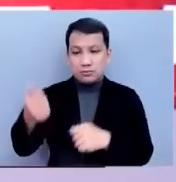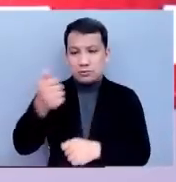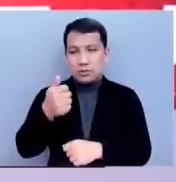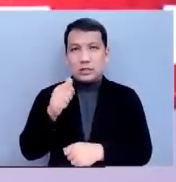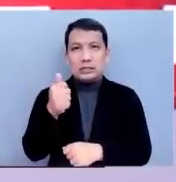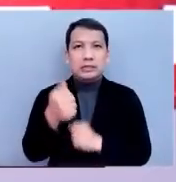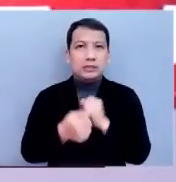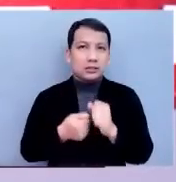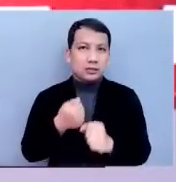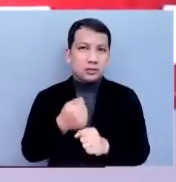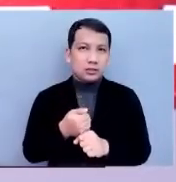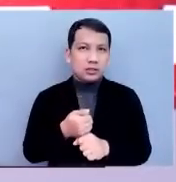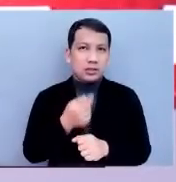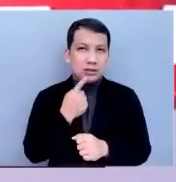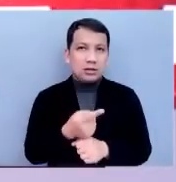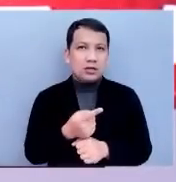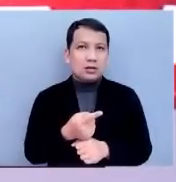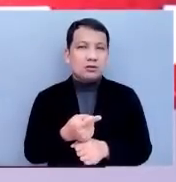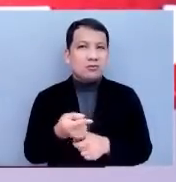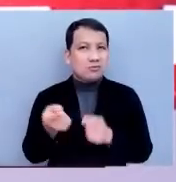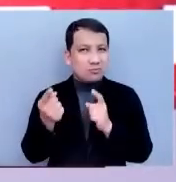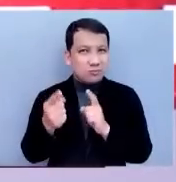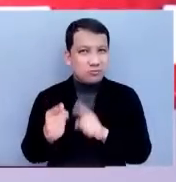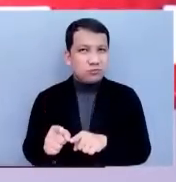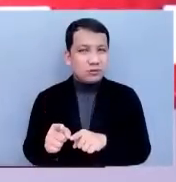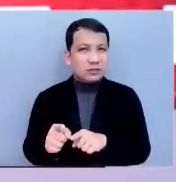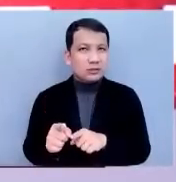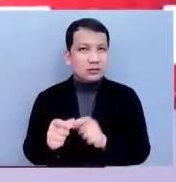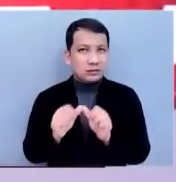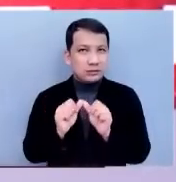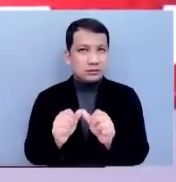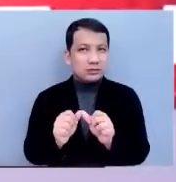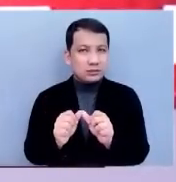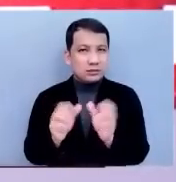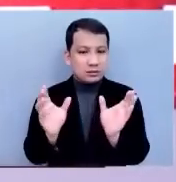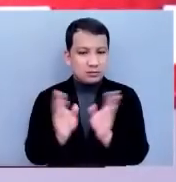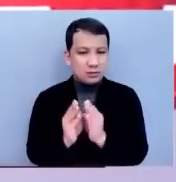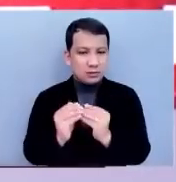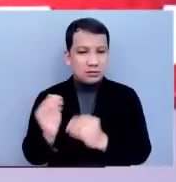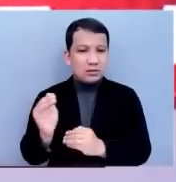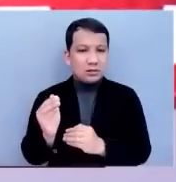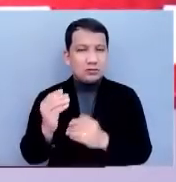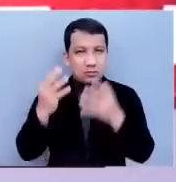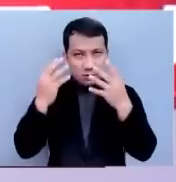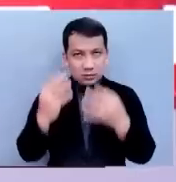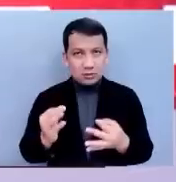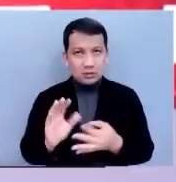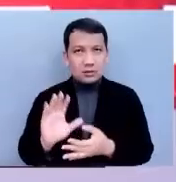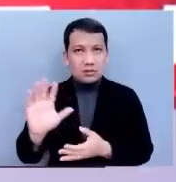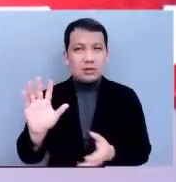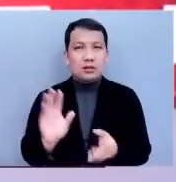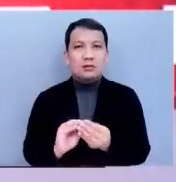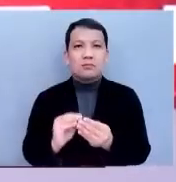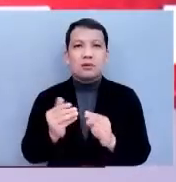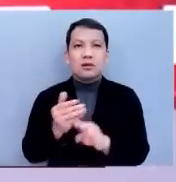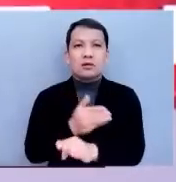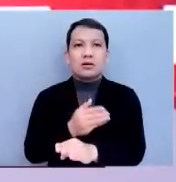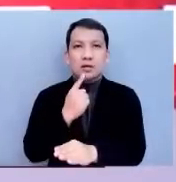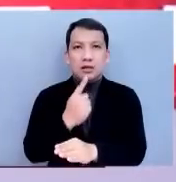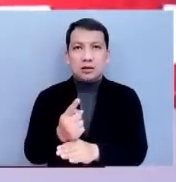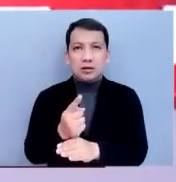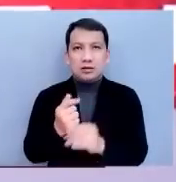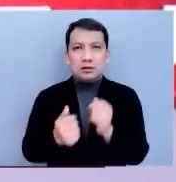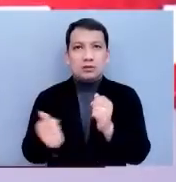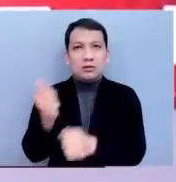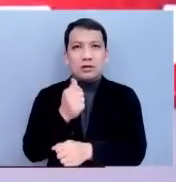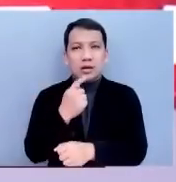Dahil lang sinasabi, yun naman daw ang napag-usapan talaga sa plenaryo, yun din daw ang napagdesisyonan bago pinalusot